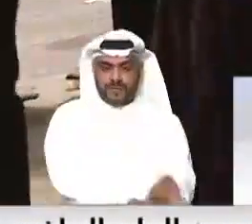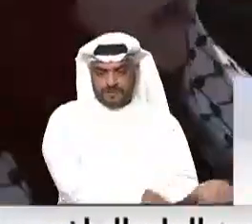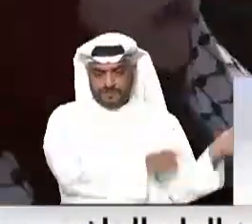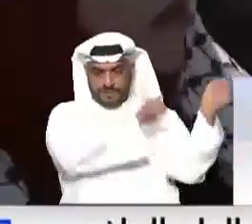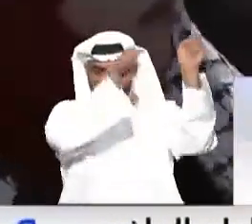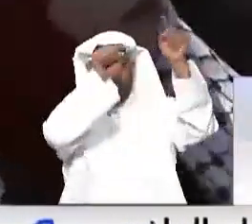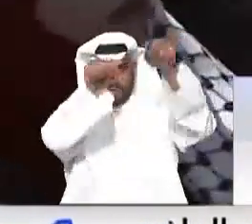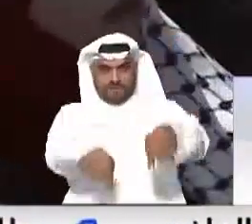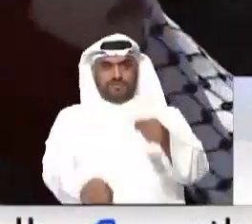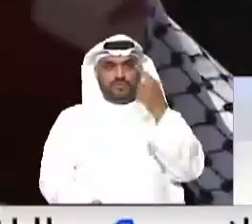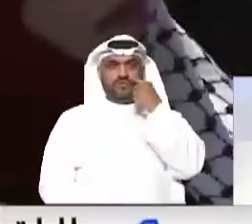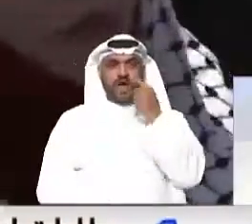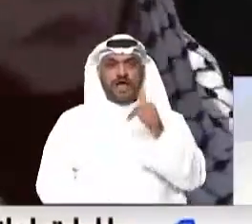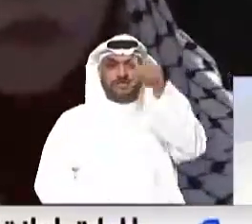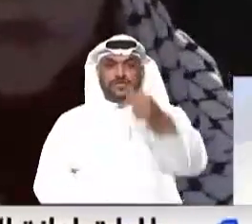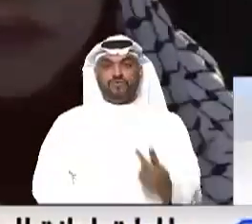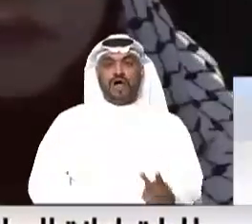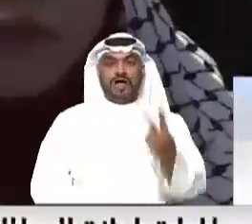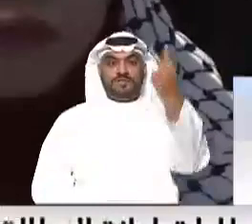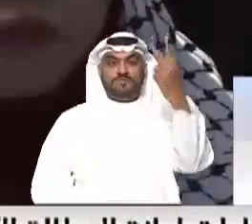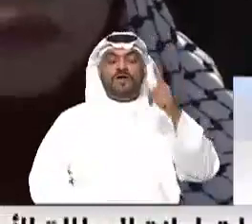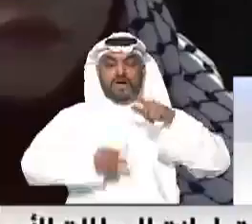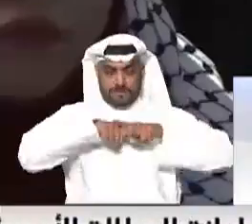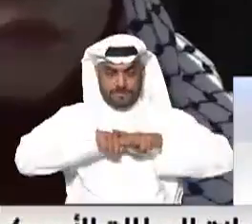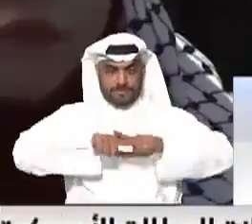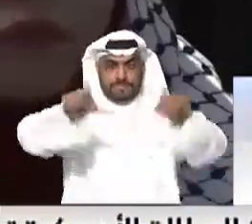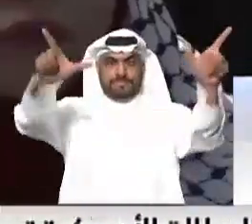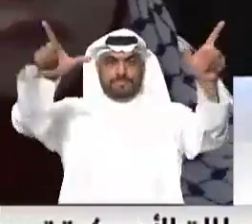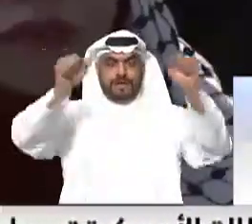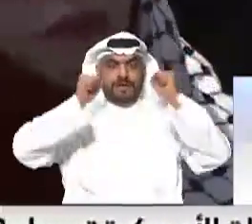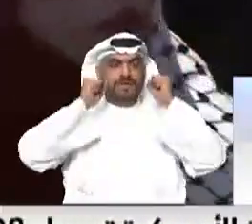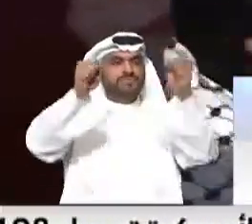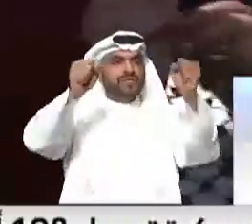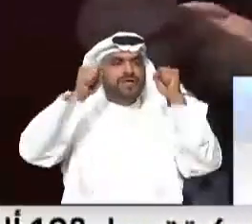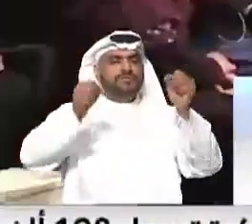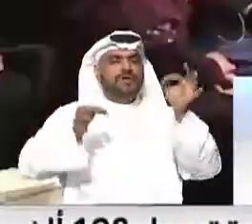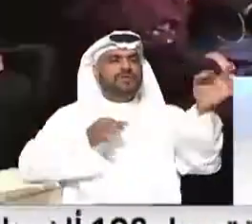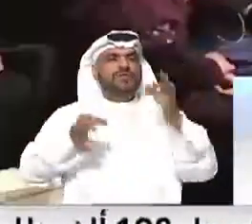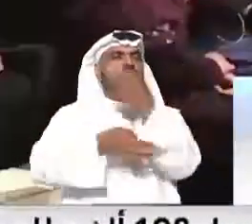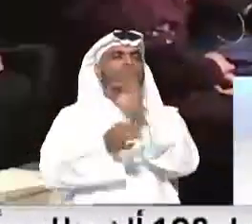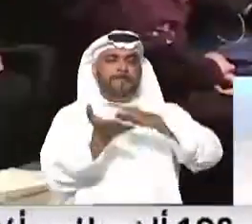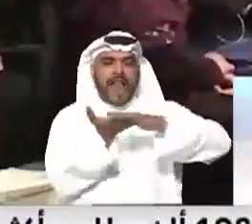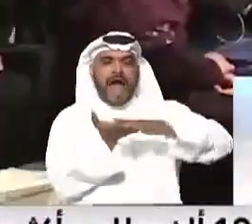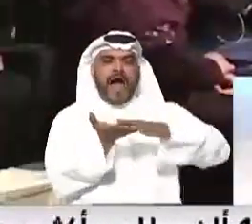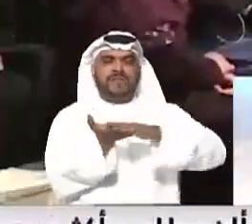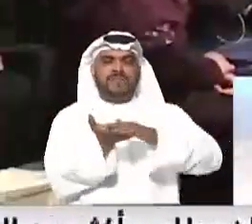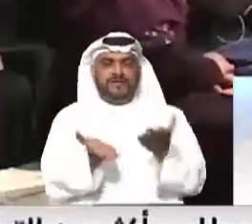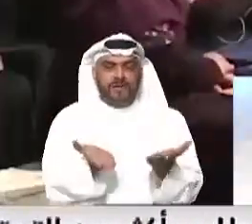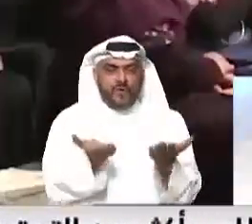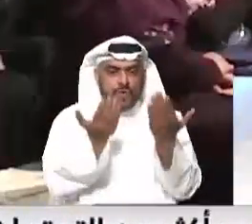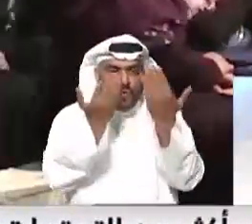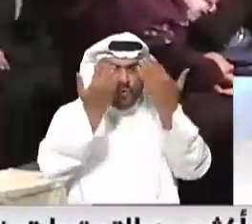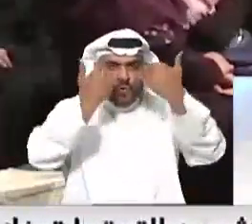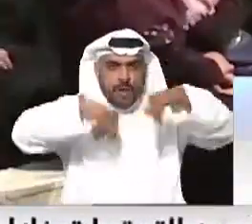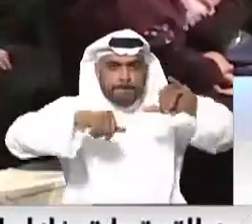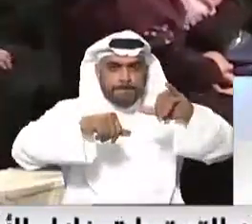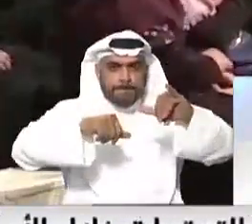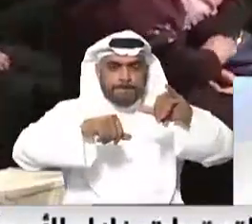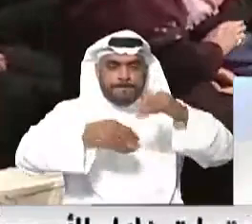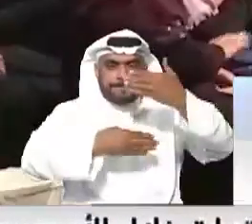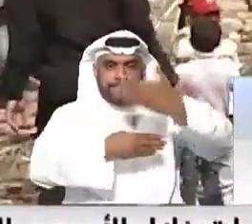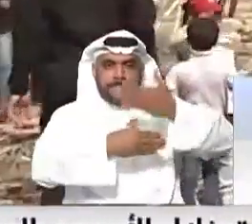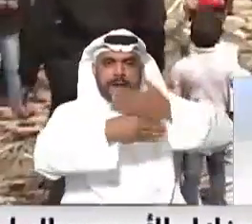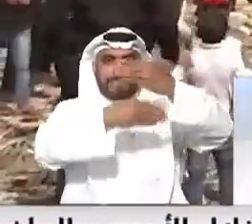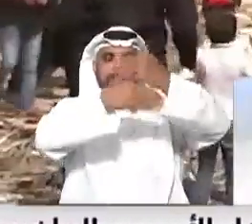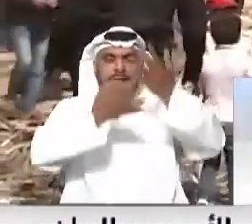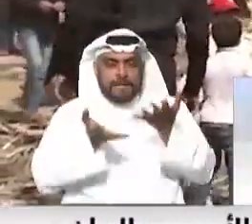1976 معلنة عن صرخة احتجاجية في وجه سياسات المصادرة والاقتلاع والتهويد التي انتهجتها